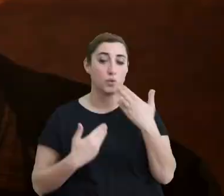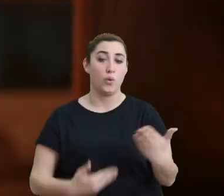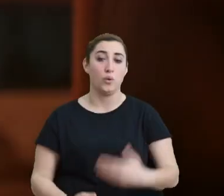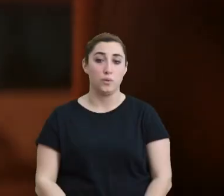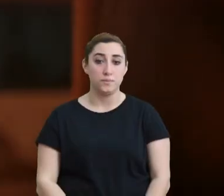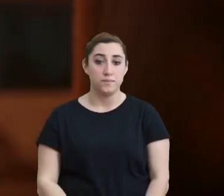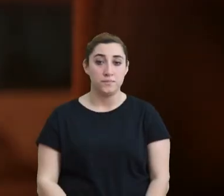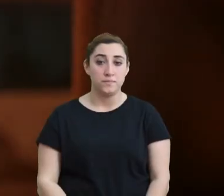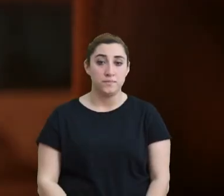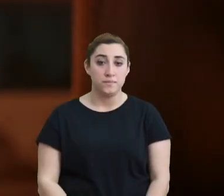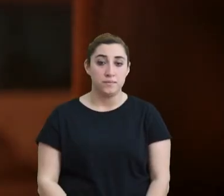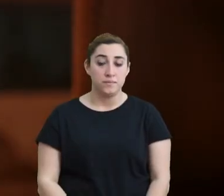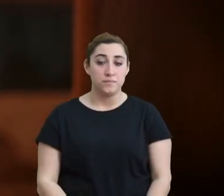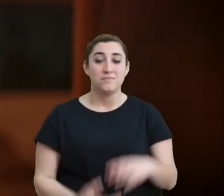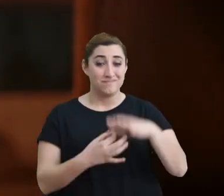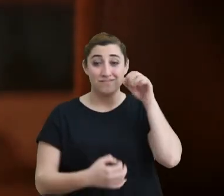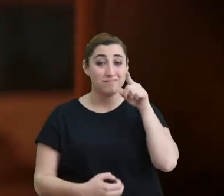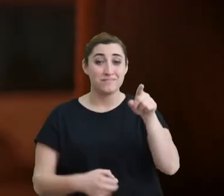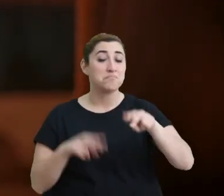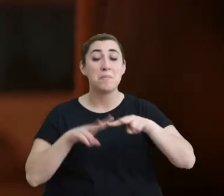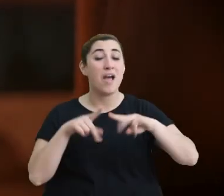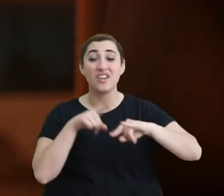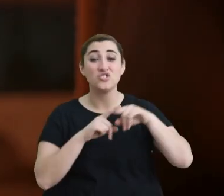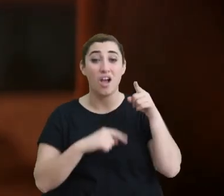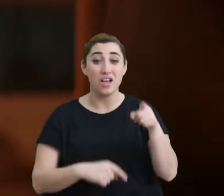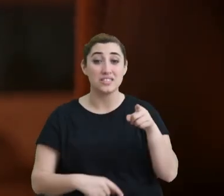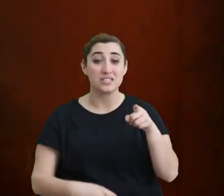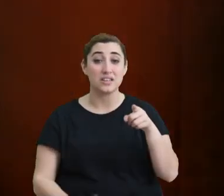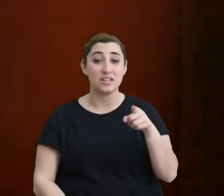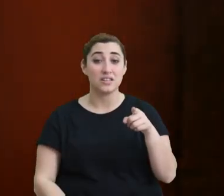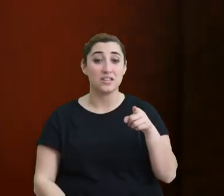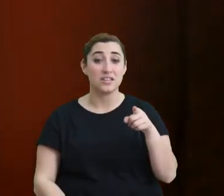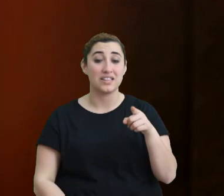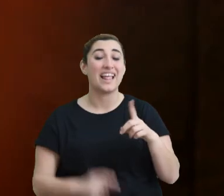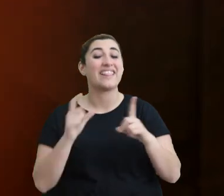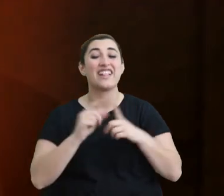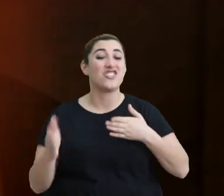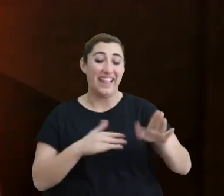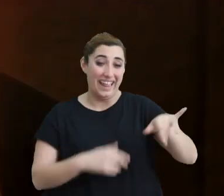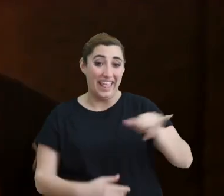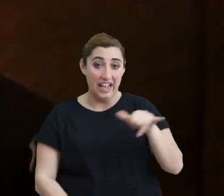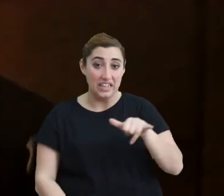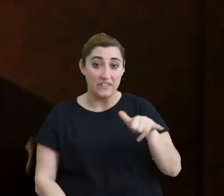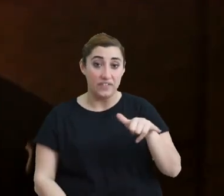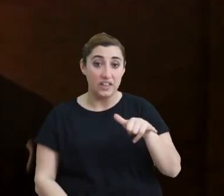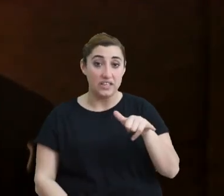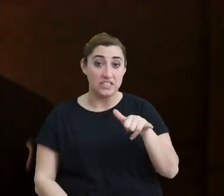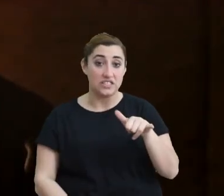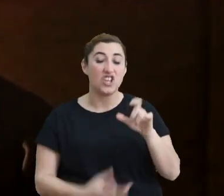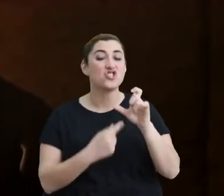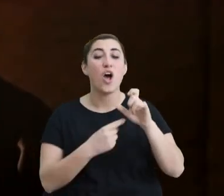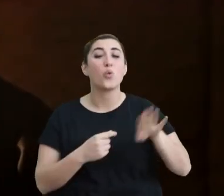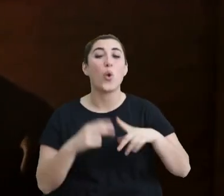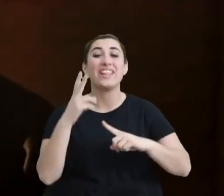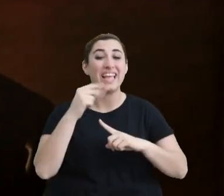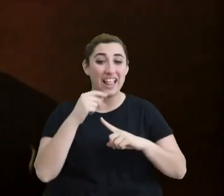verilmiştir. Zanlı Minberci Hasan'ın Delice Deresi yakınlarında